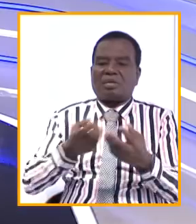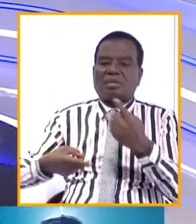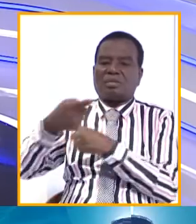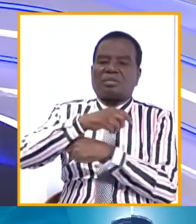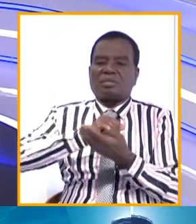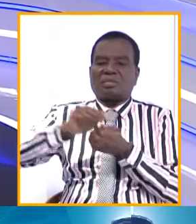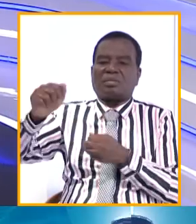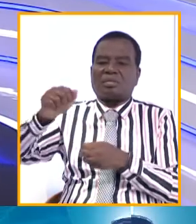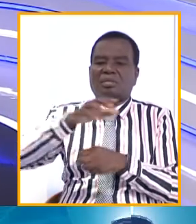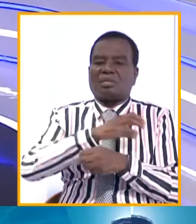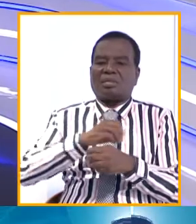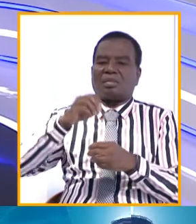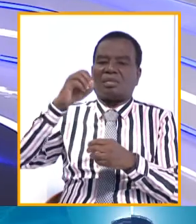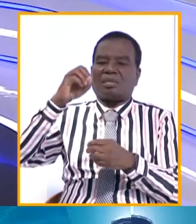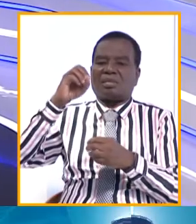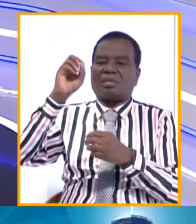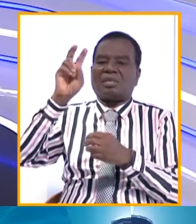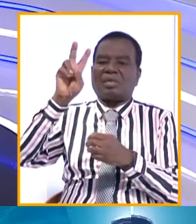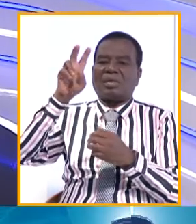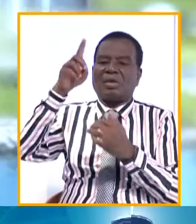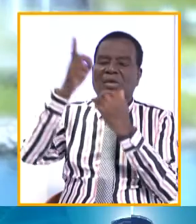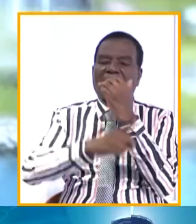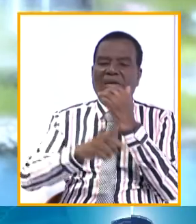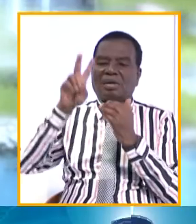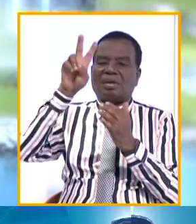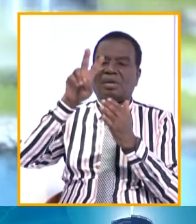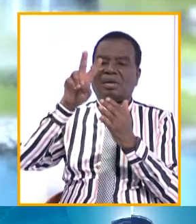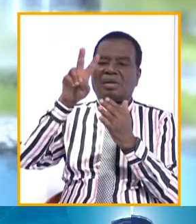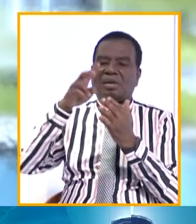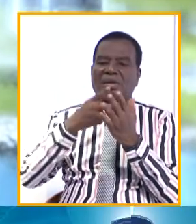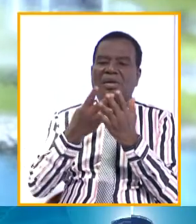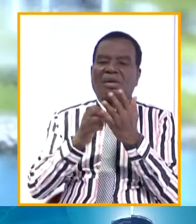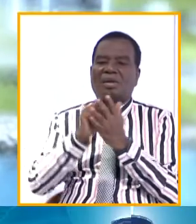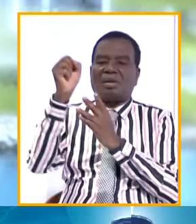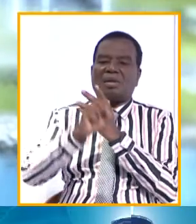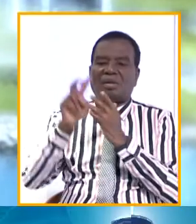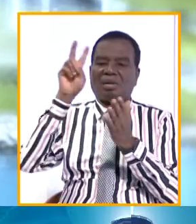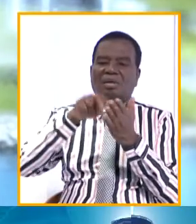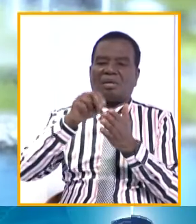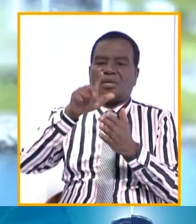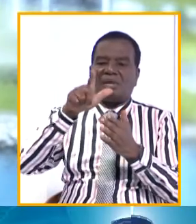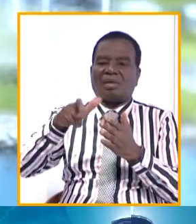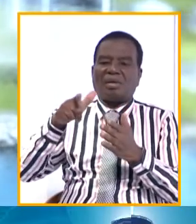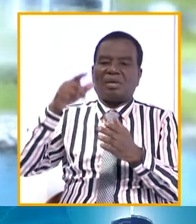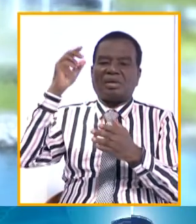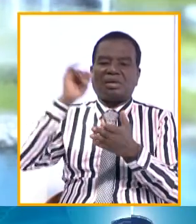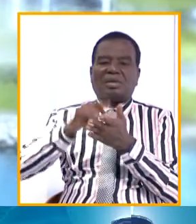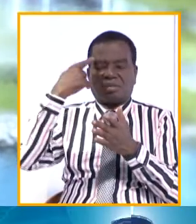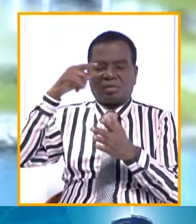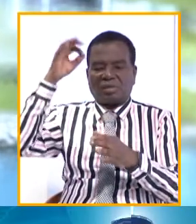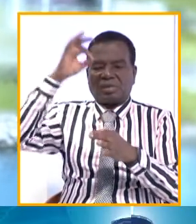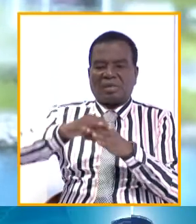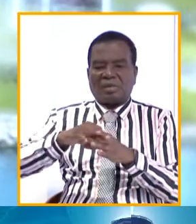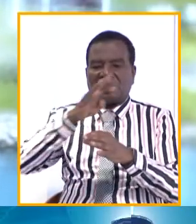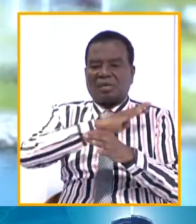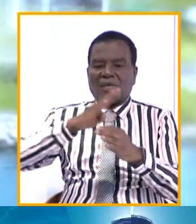et l'on se rapproche de la date du 2 septembre 2023. Cette date qui marquera la tenue des élections régionales et municipales en Côte d'Ivoire dans les différentes